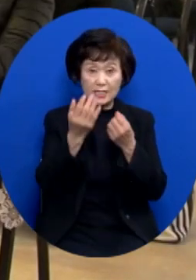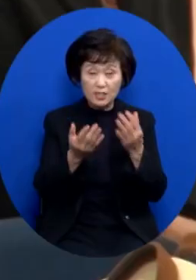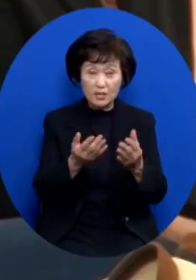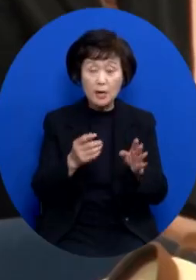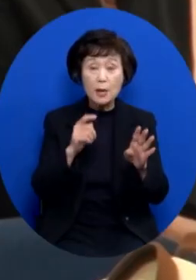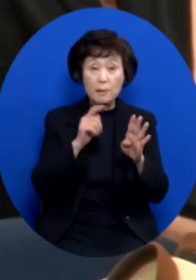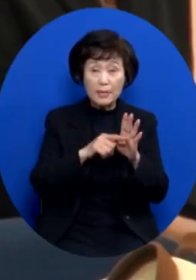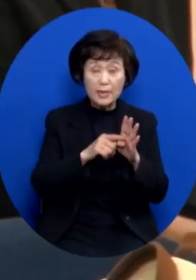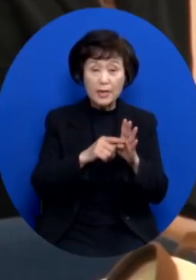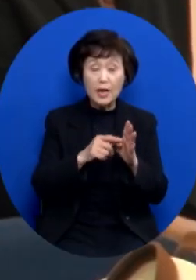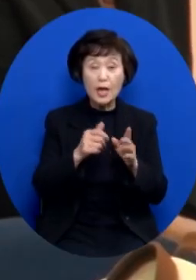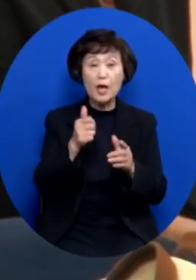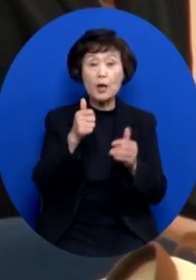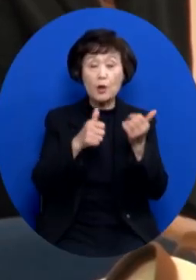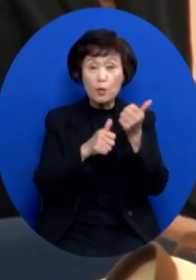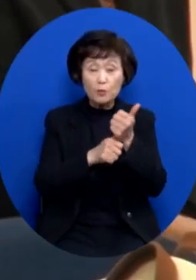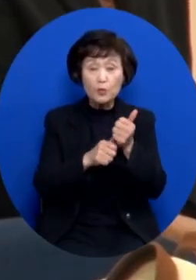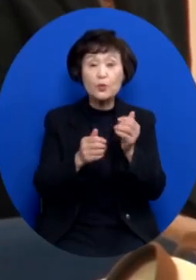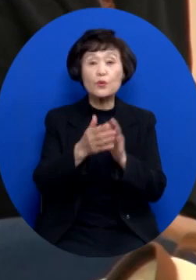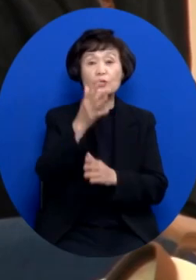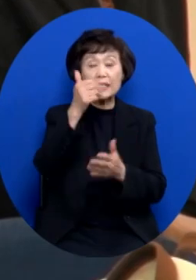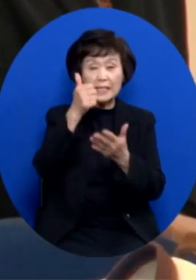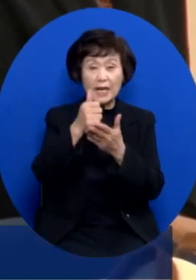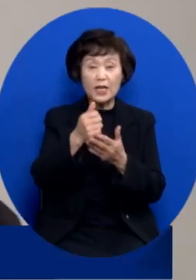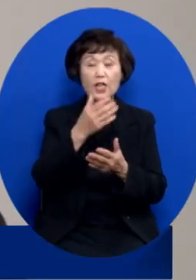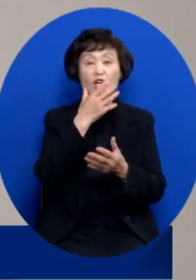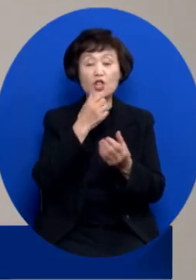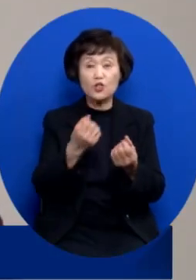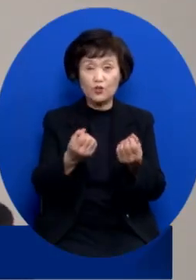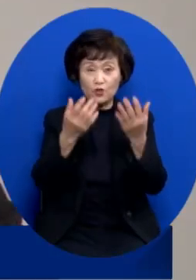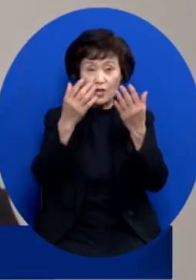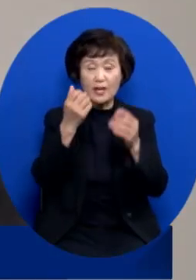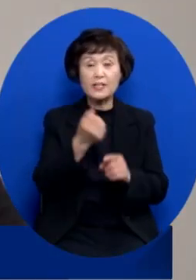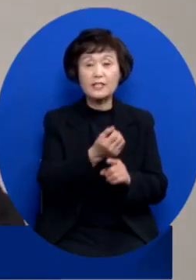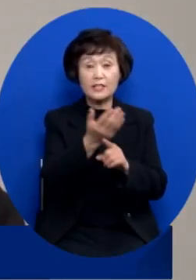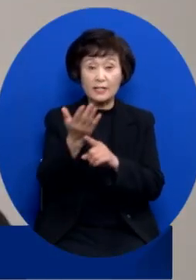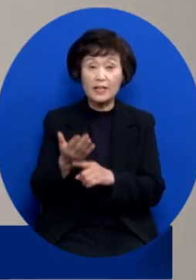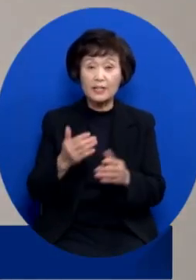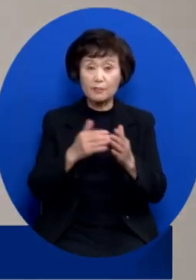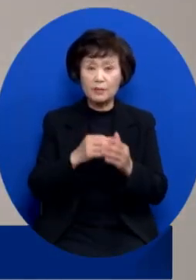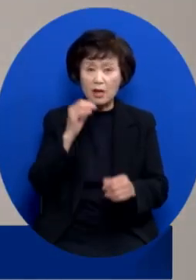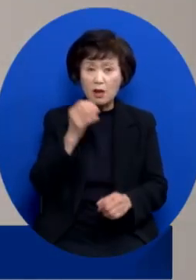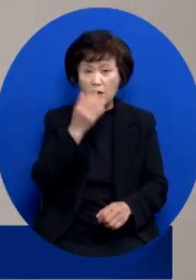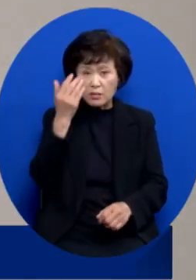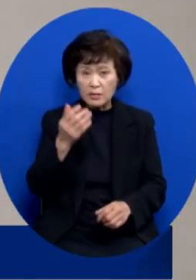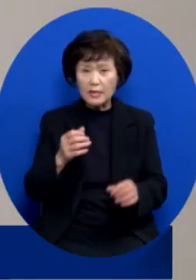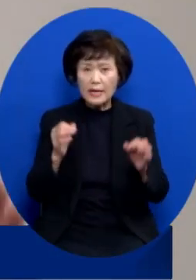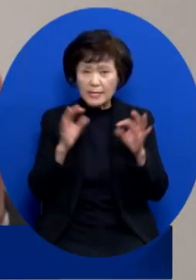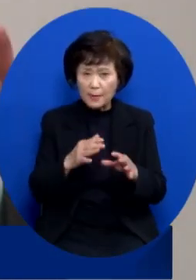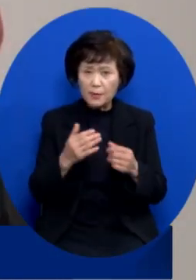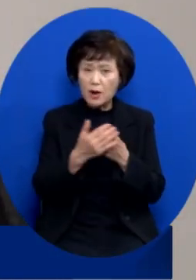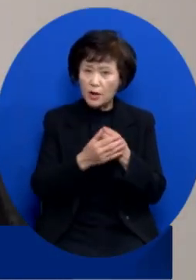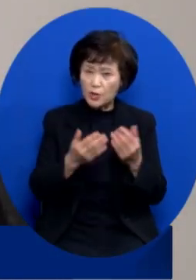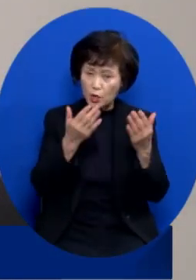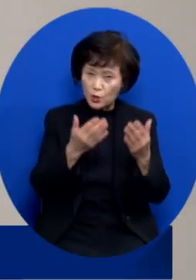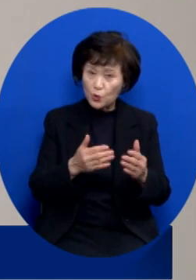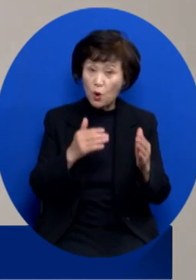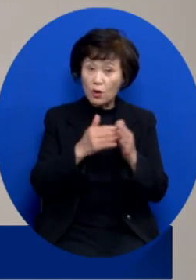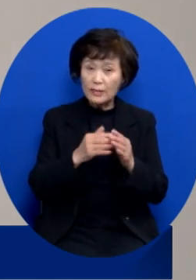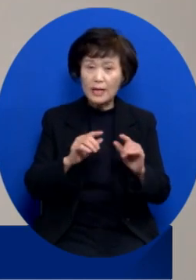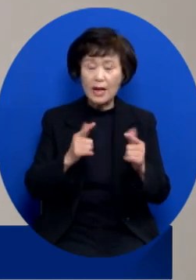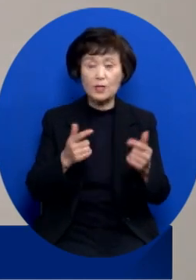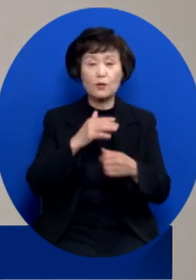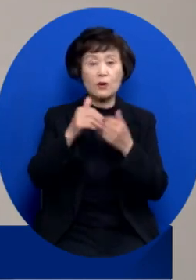베들레헴 부시장이 축사를 전했습니다. 성령은 잠깐 우리에게 어떤 에너지를 주었지 아니라 하나님으로서